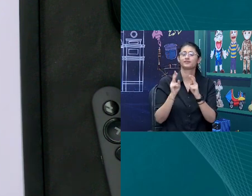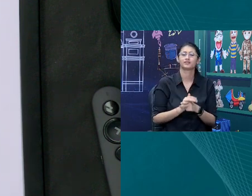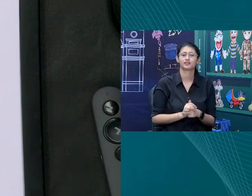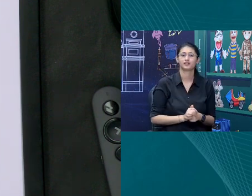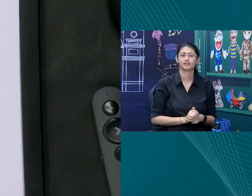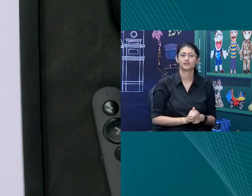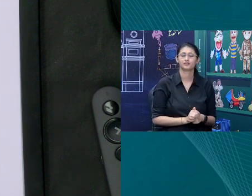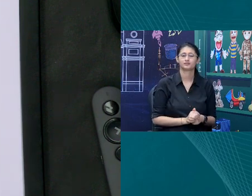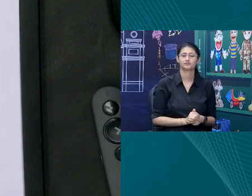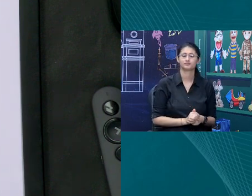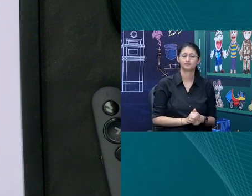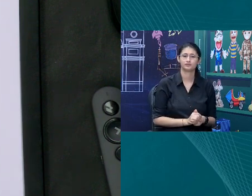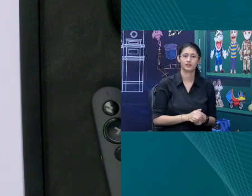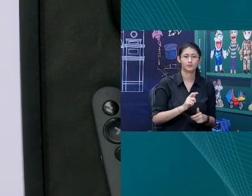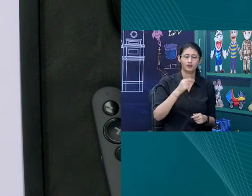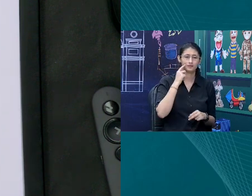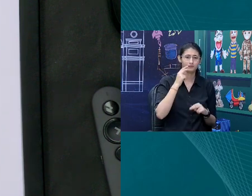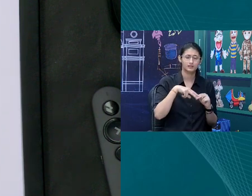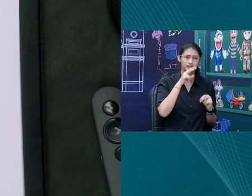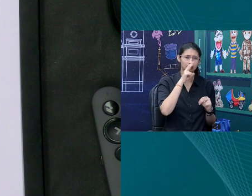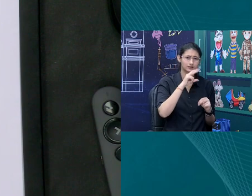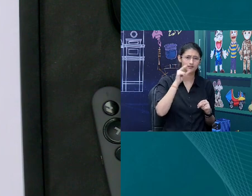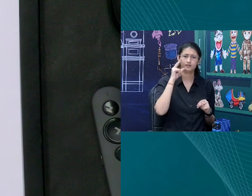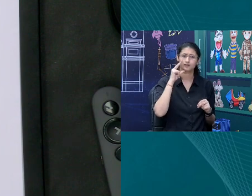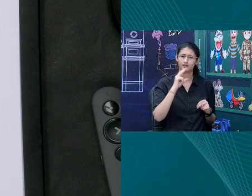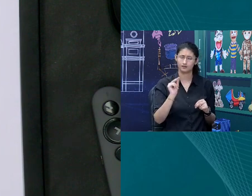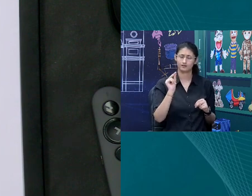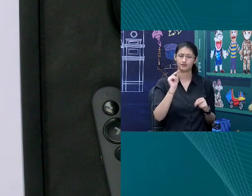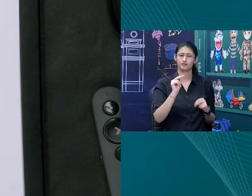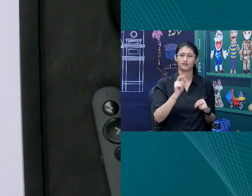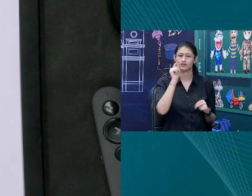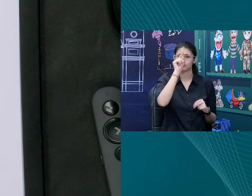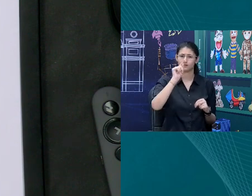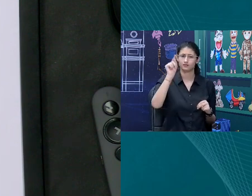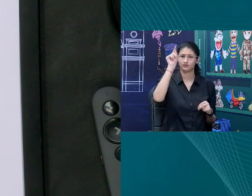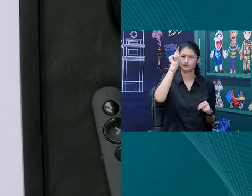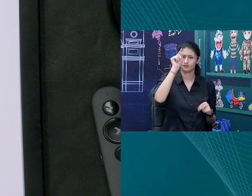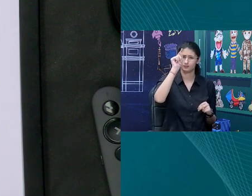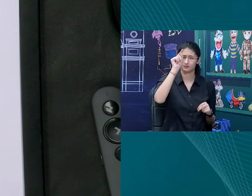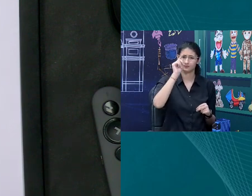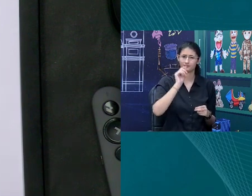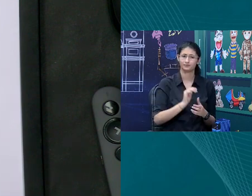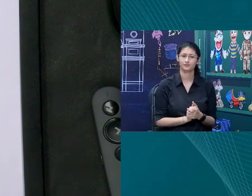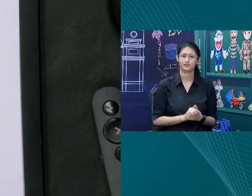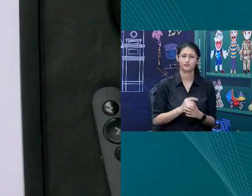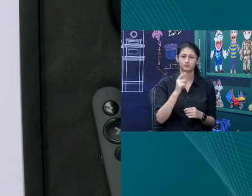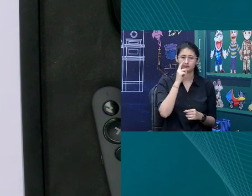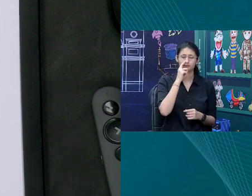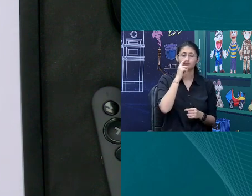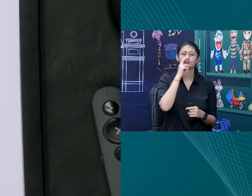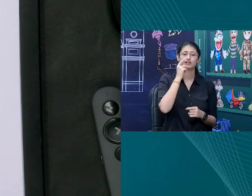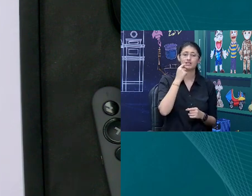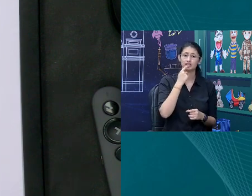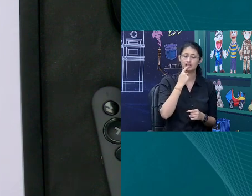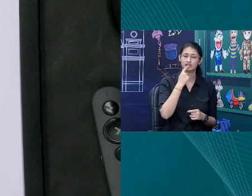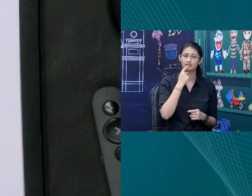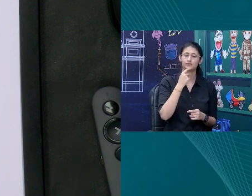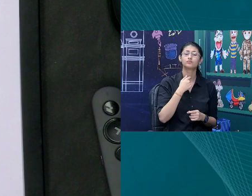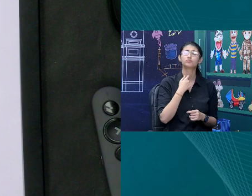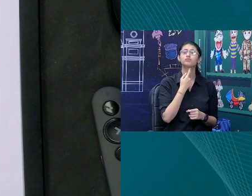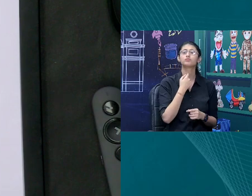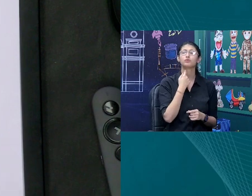तो चंद्रबिंदु वाले शब्दों को बोलते हुए आप ध्यान देंगे की आपकी नाक के साथ-साथ मुंह से गले